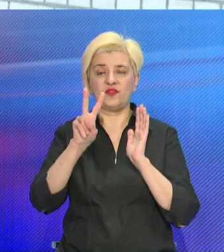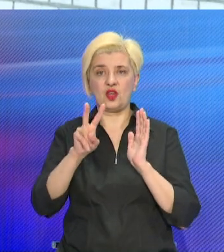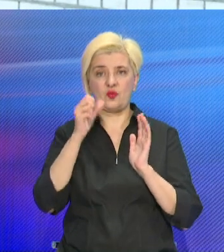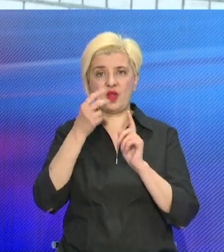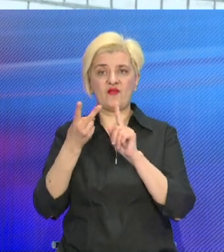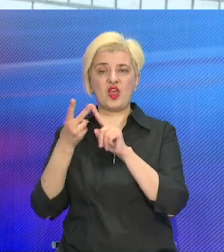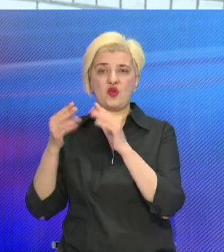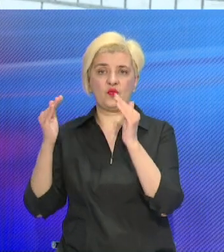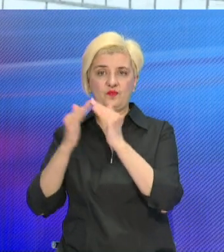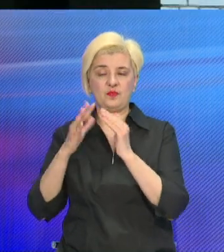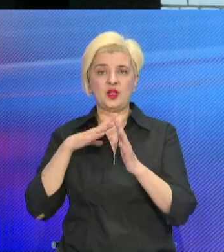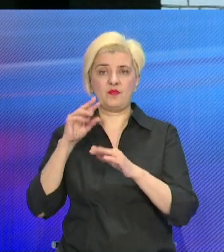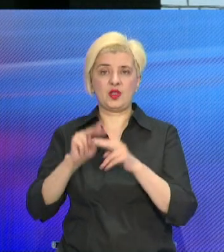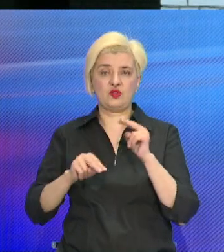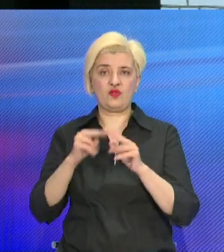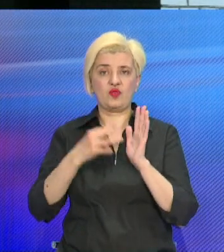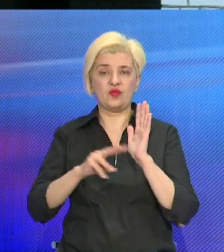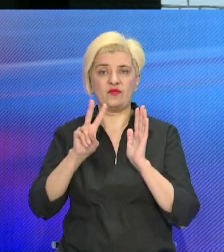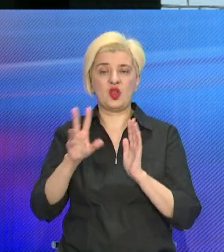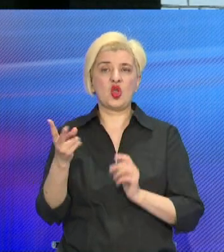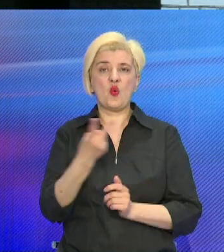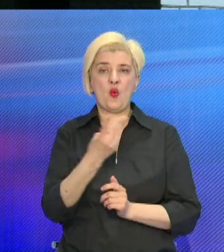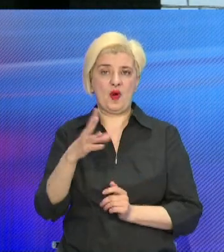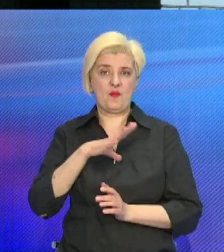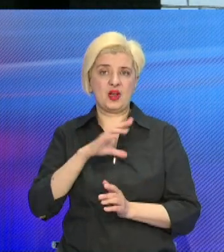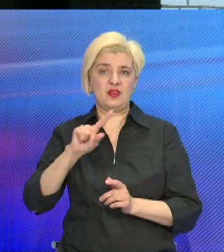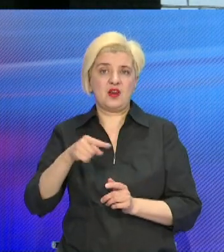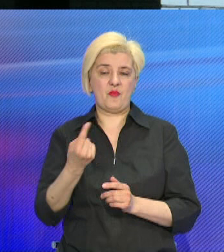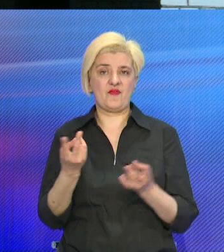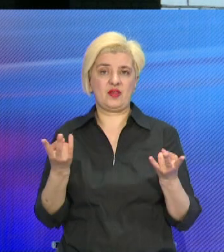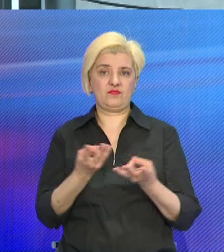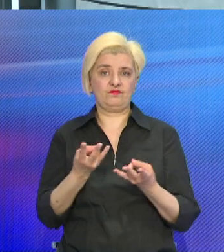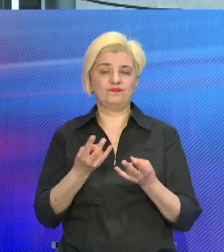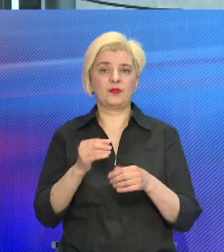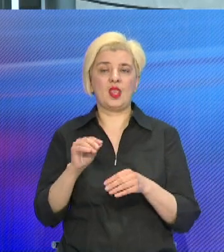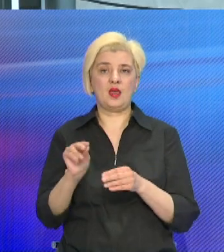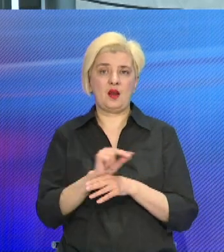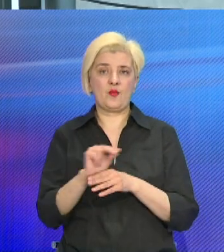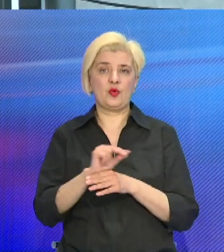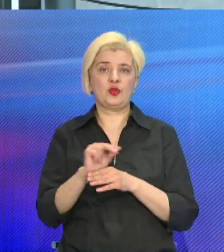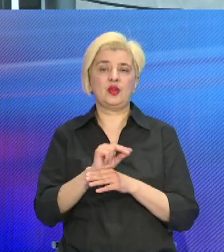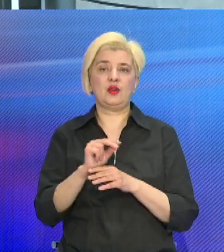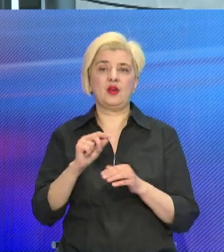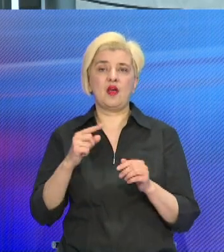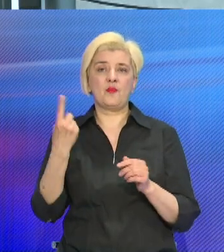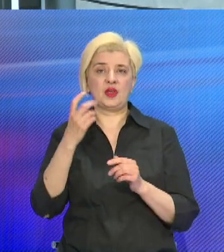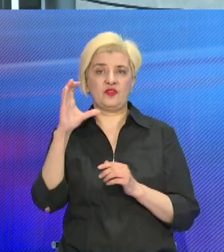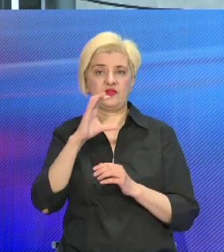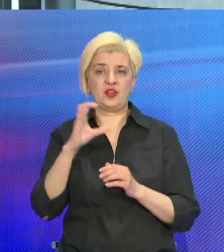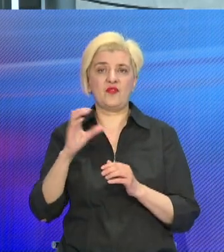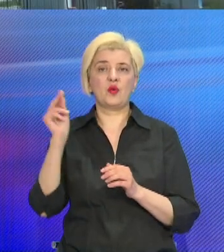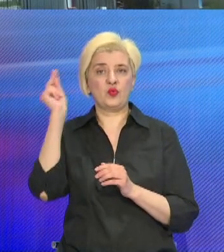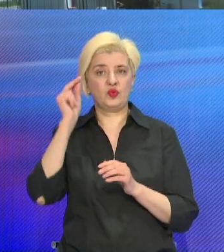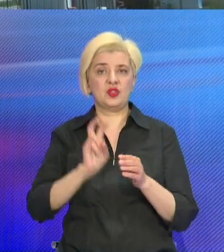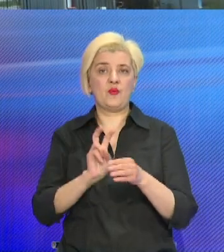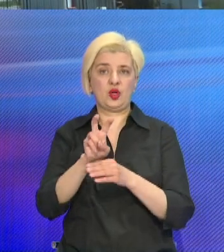уже требовали капитального ремонта. По попередних данных, 1 вересня за парты модернизованной школы поселка Першамайский сядут 253